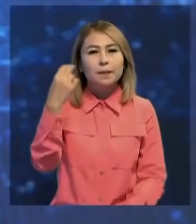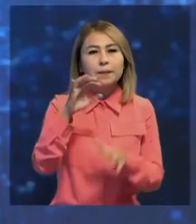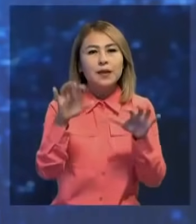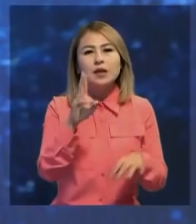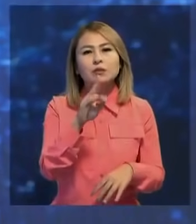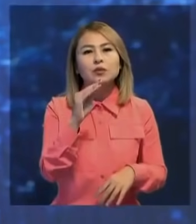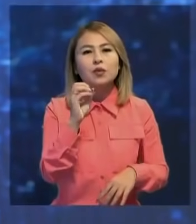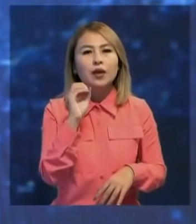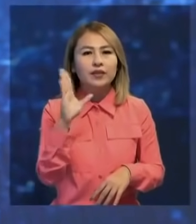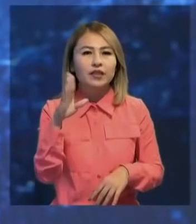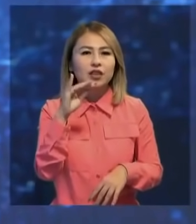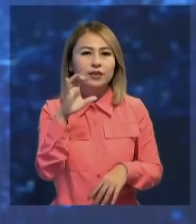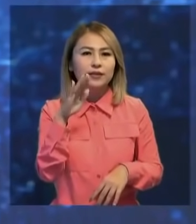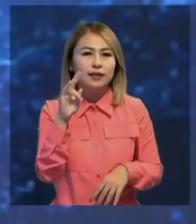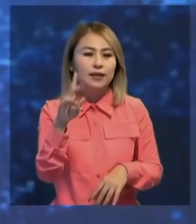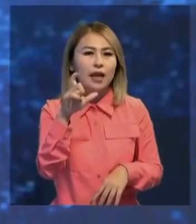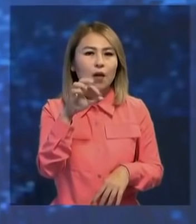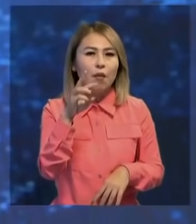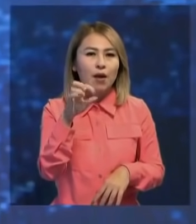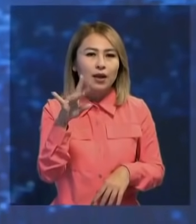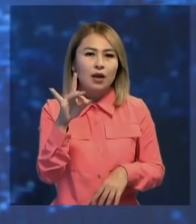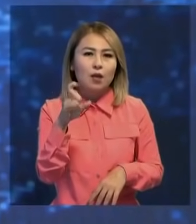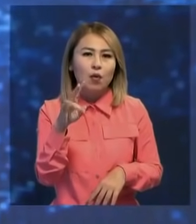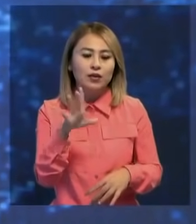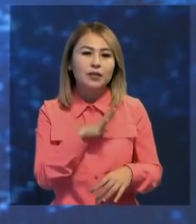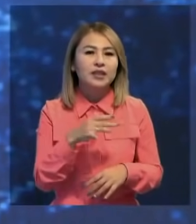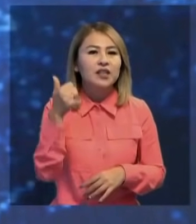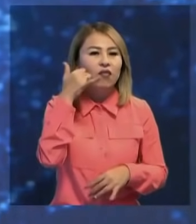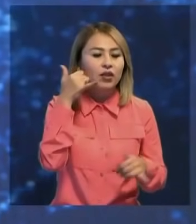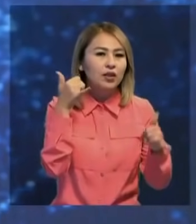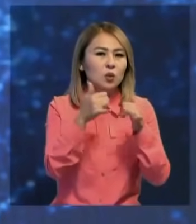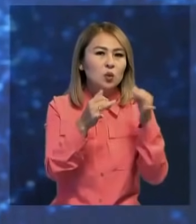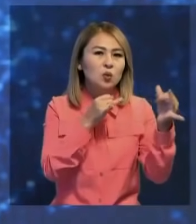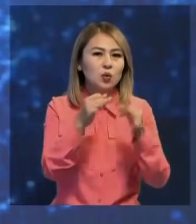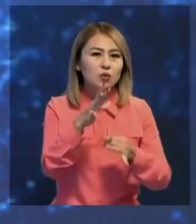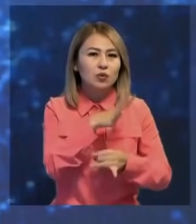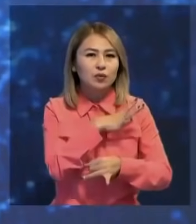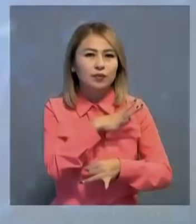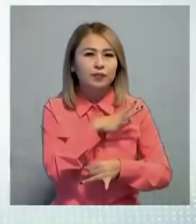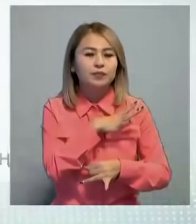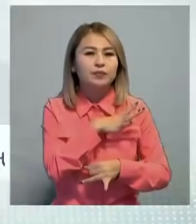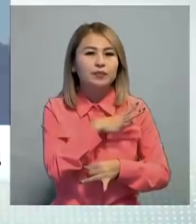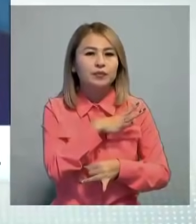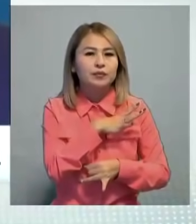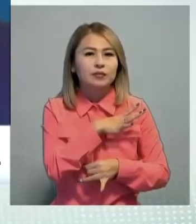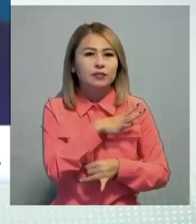Президент Қасым-Жомарт Тоқаев Тәжікстандық әріптесі Эмомали Рахмонды телефон арқылы құттықтады.